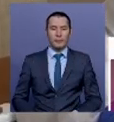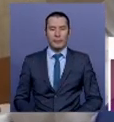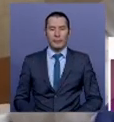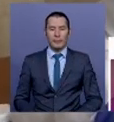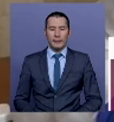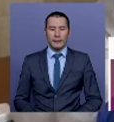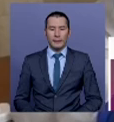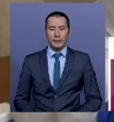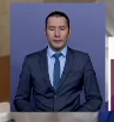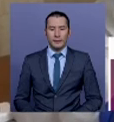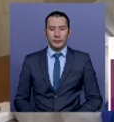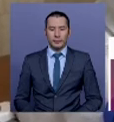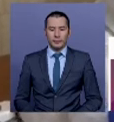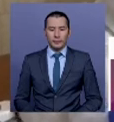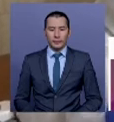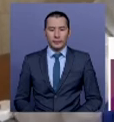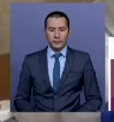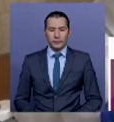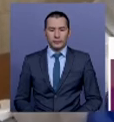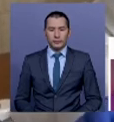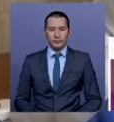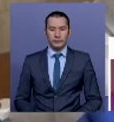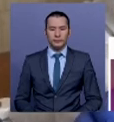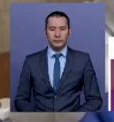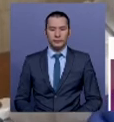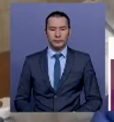түскен COVID-19